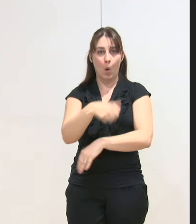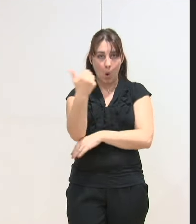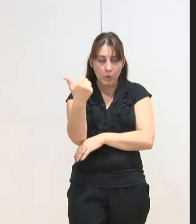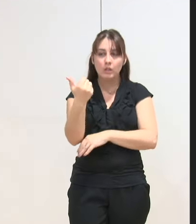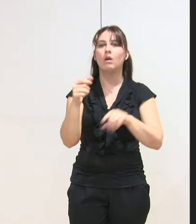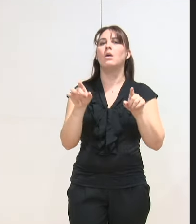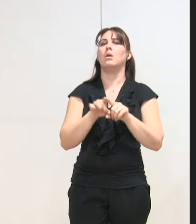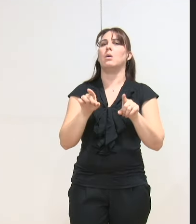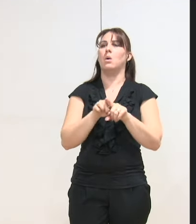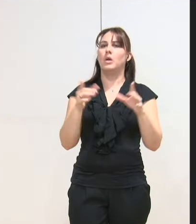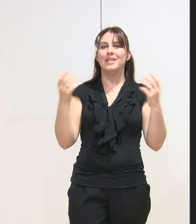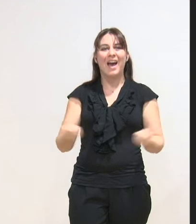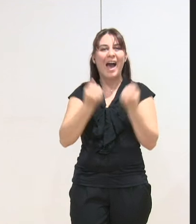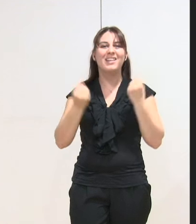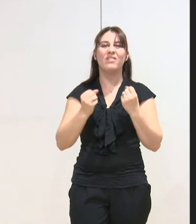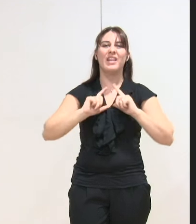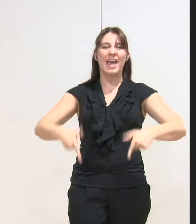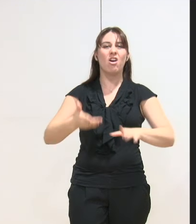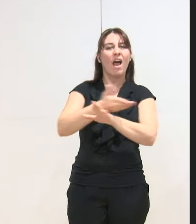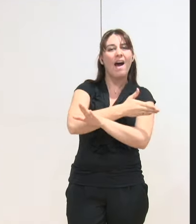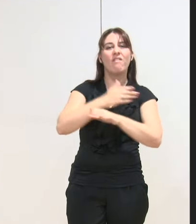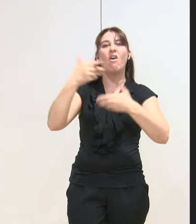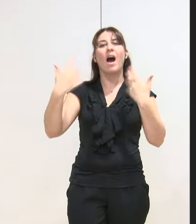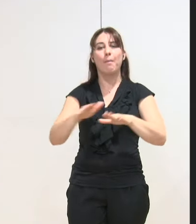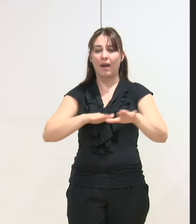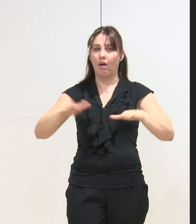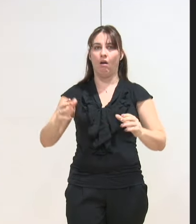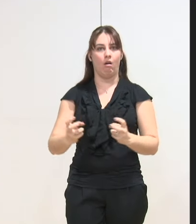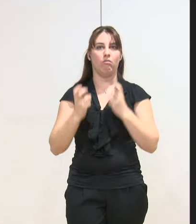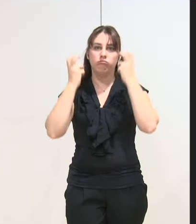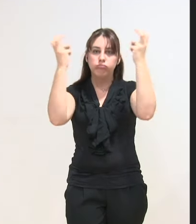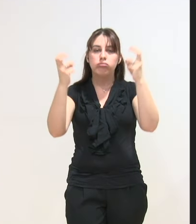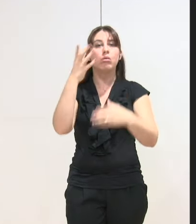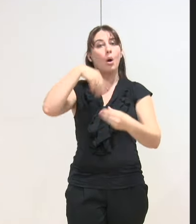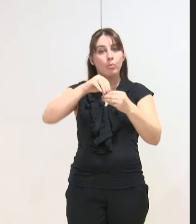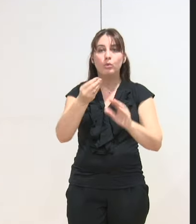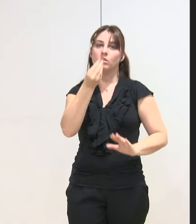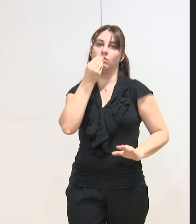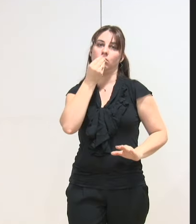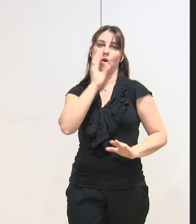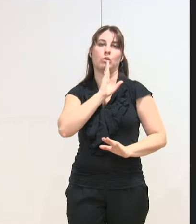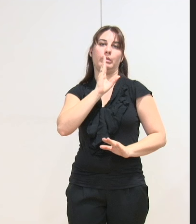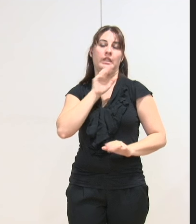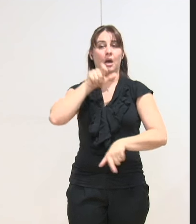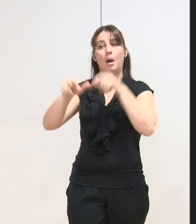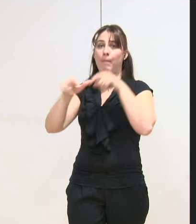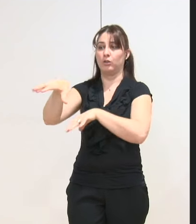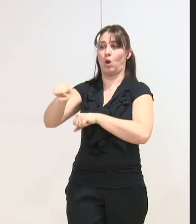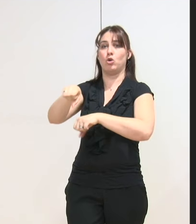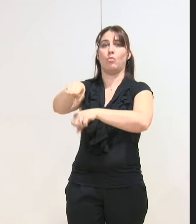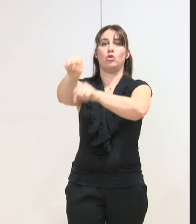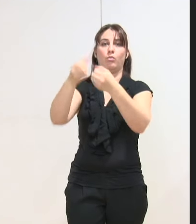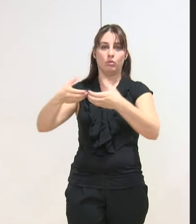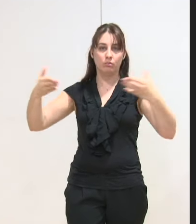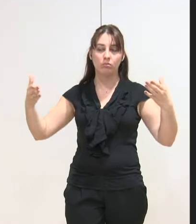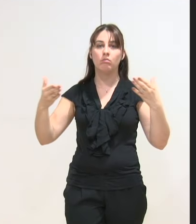la fréquentation des activités périscolaires et de restauration qui ont entraîné une augmentation du nombre des intervenant création de